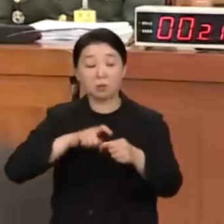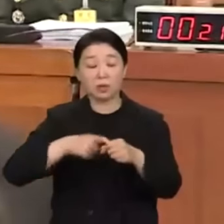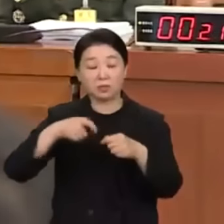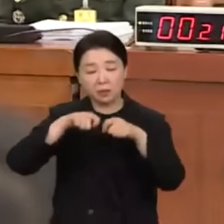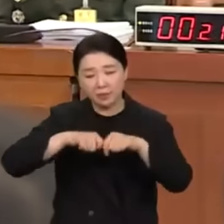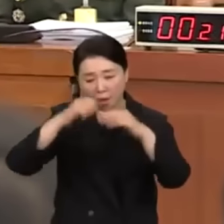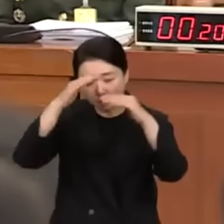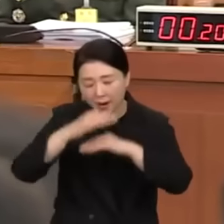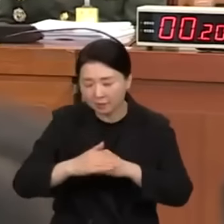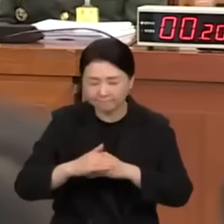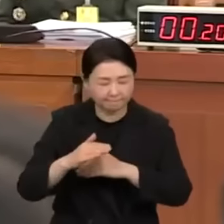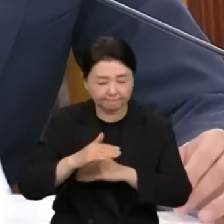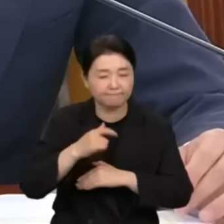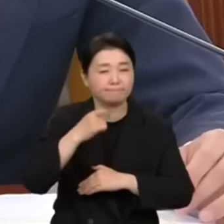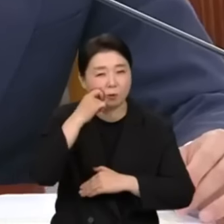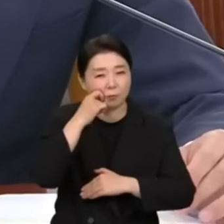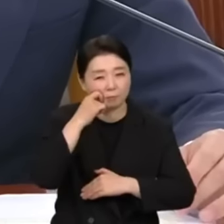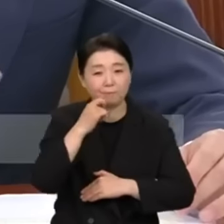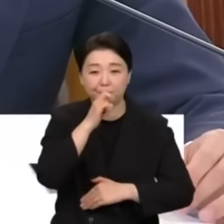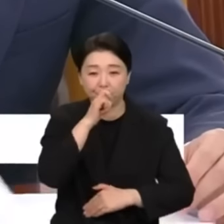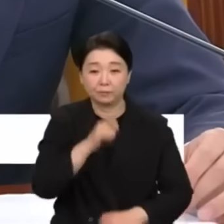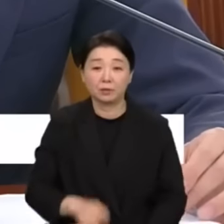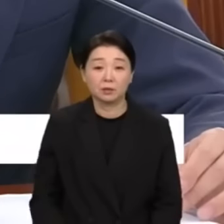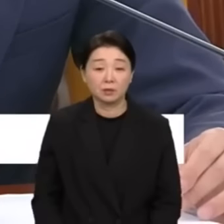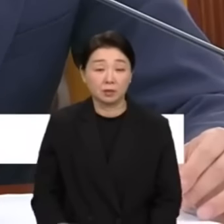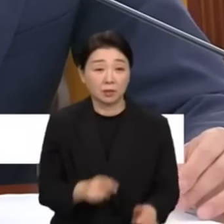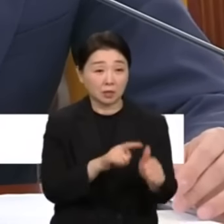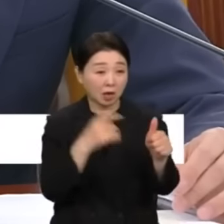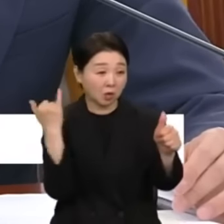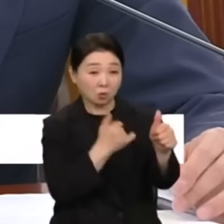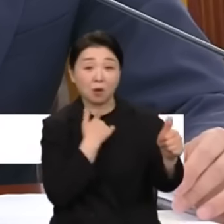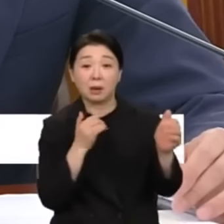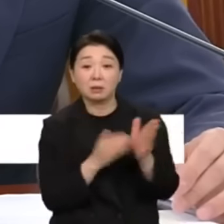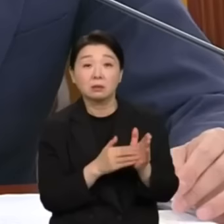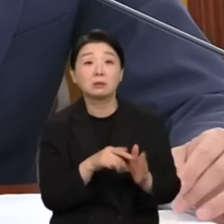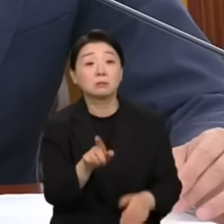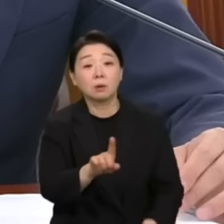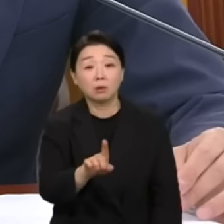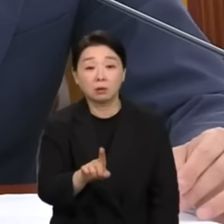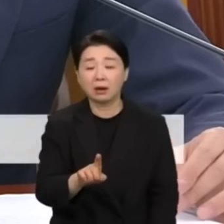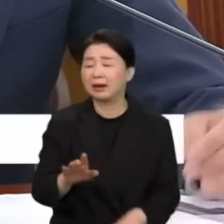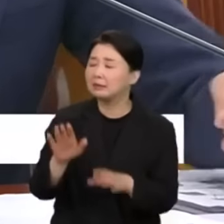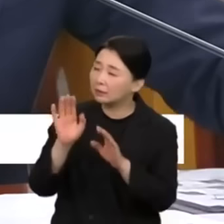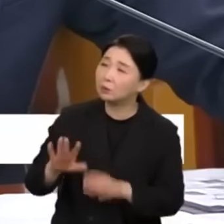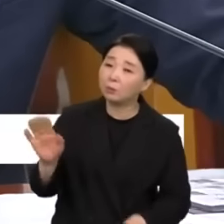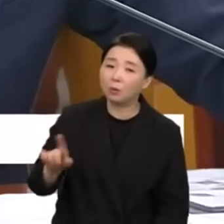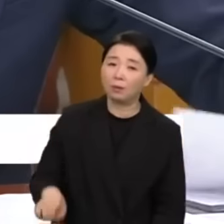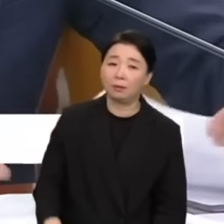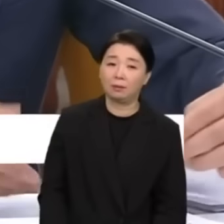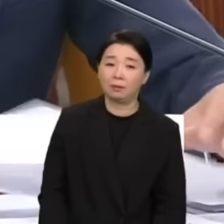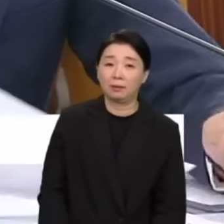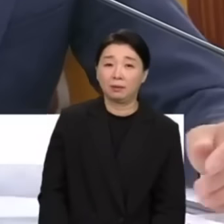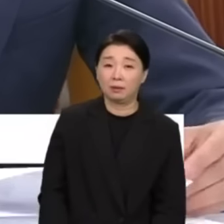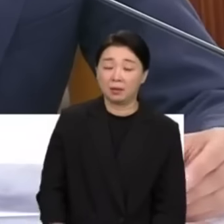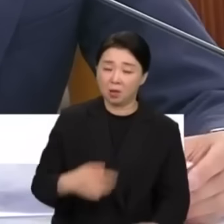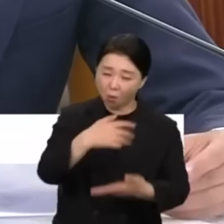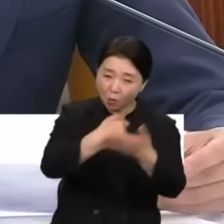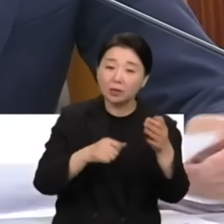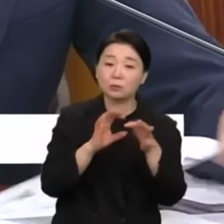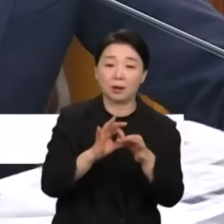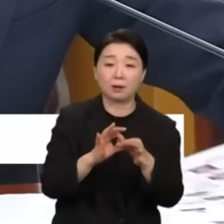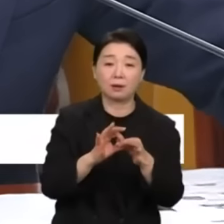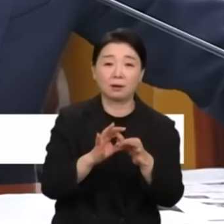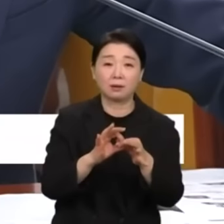내용은 밝히길 거부했습니다. 차관도 지금 통화한 게 지금 나오고 있는데. 예, 아니 그거는 회수에 관련